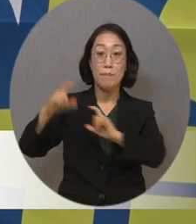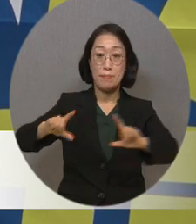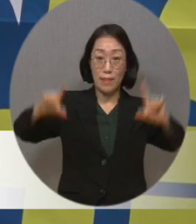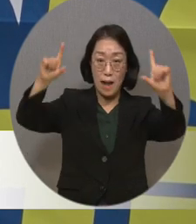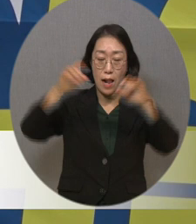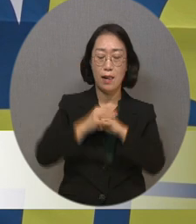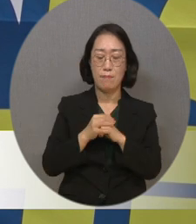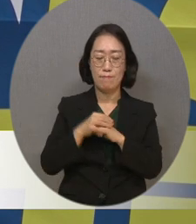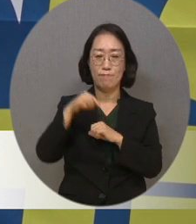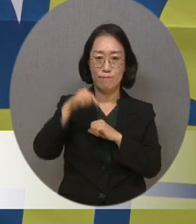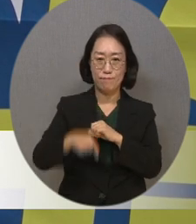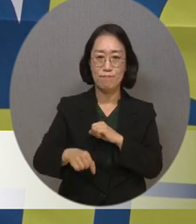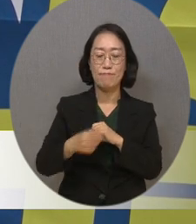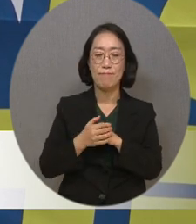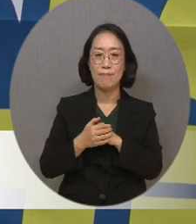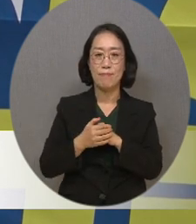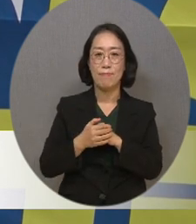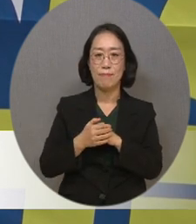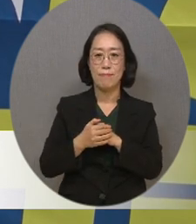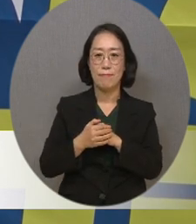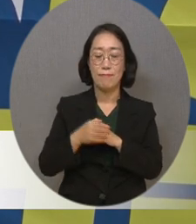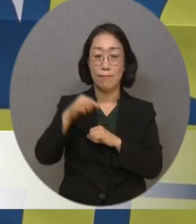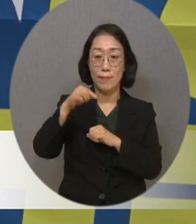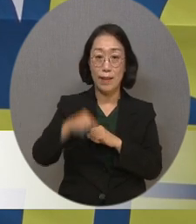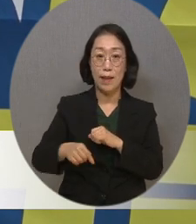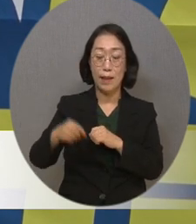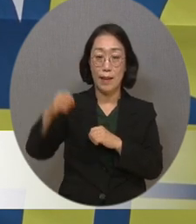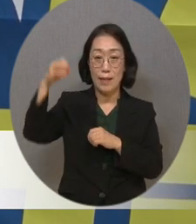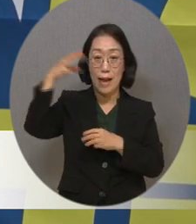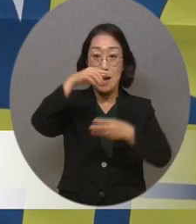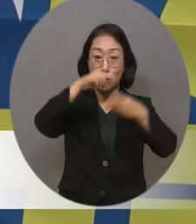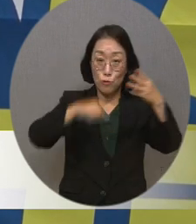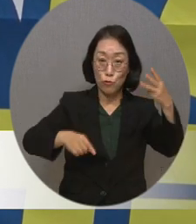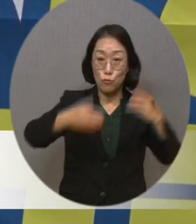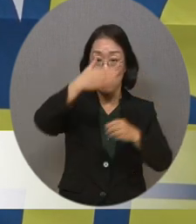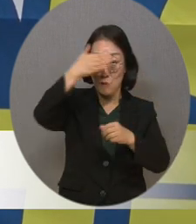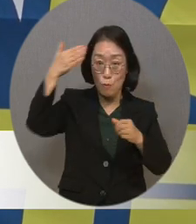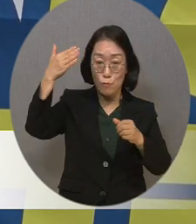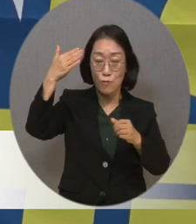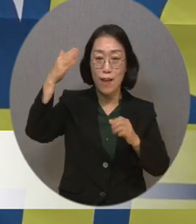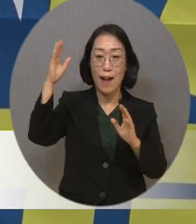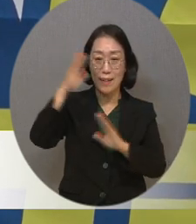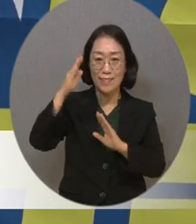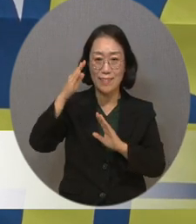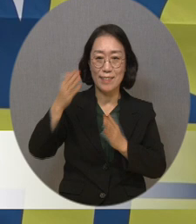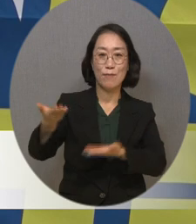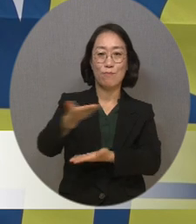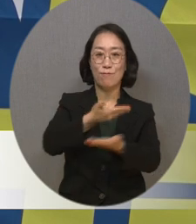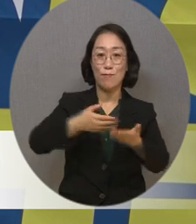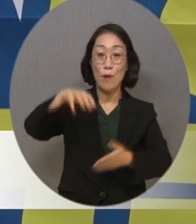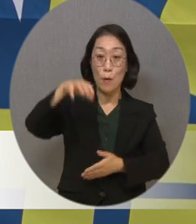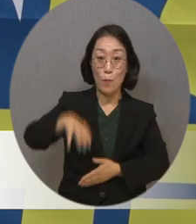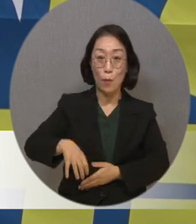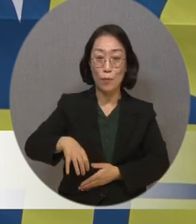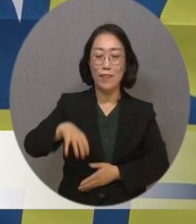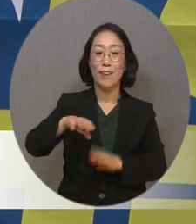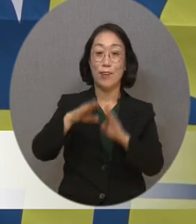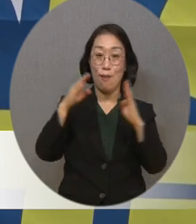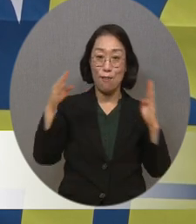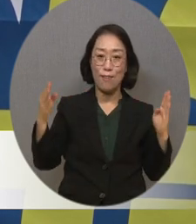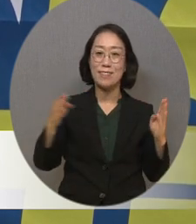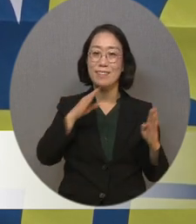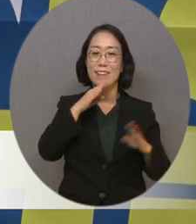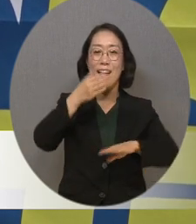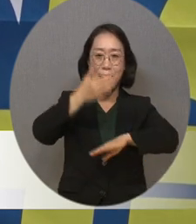그것을 기념해서 또 이렇게 양주 청소년 어울림 마당을 저희 부대에서 개최하게 된 것을 아주